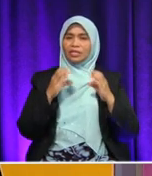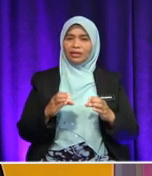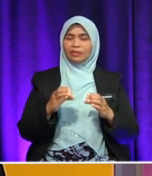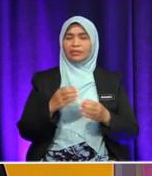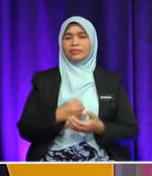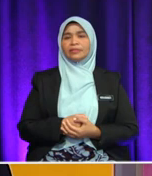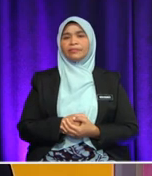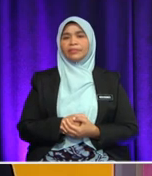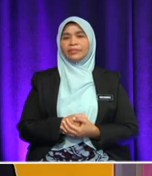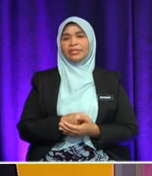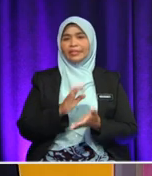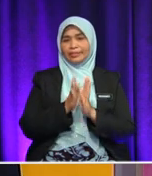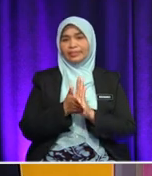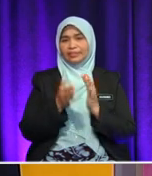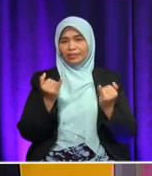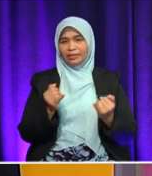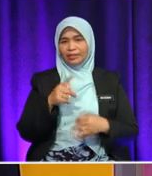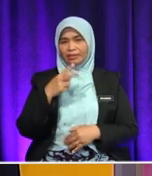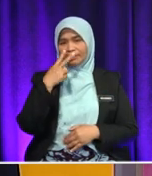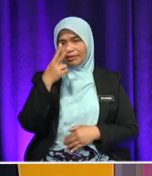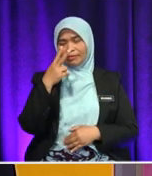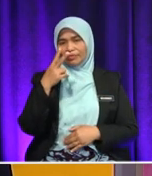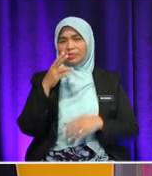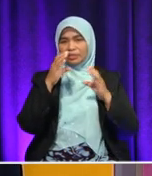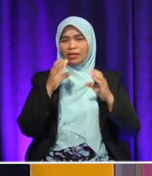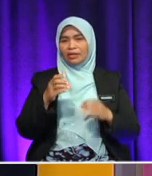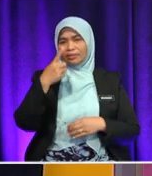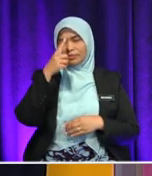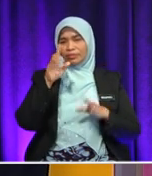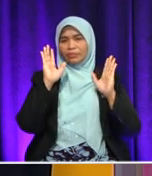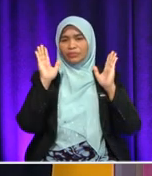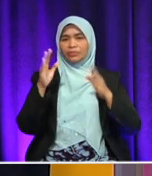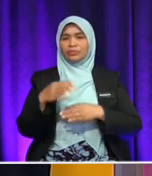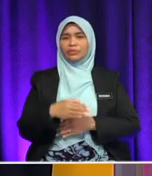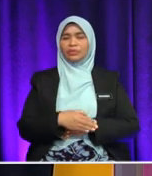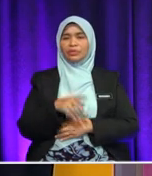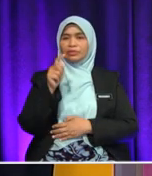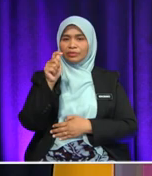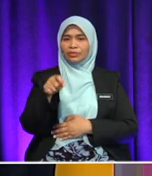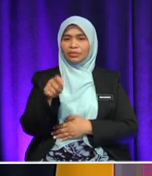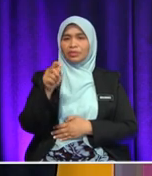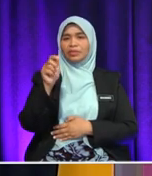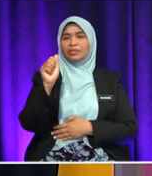salat sunat istikharah dan juga salat Sunnah Tasbih Oke baik